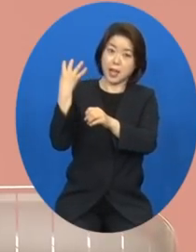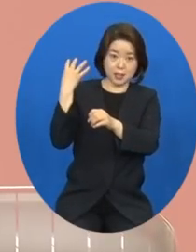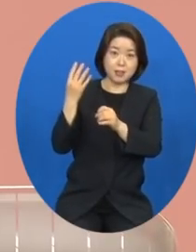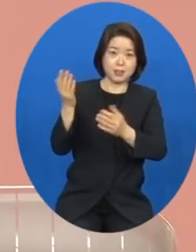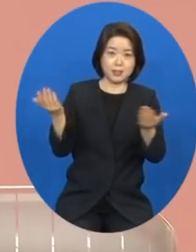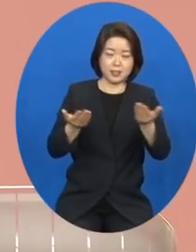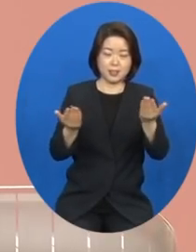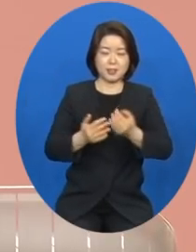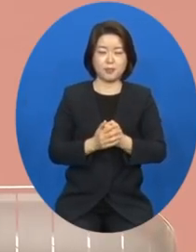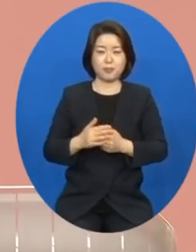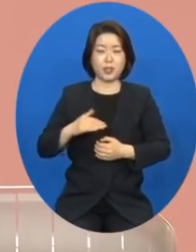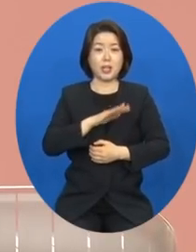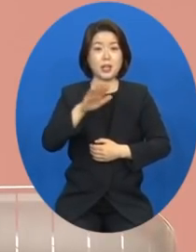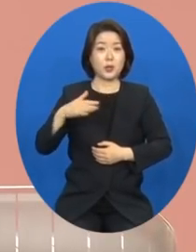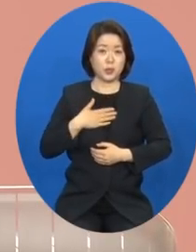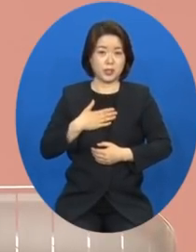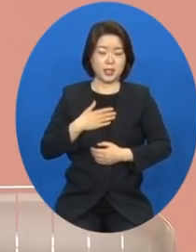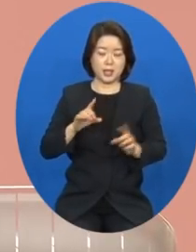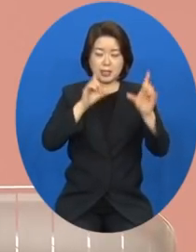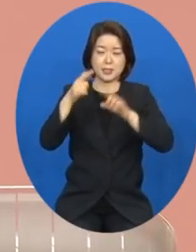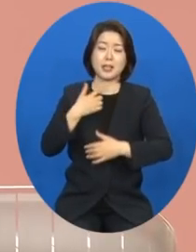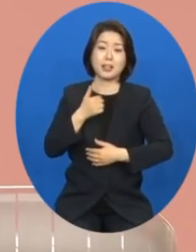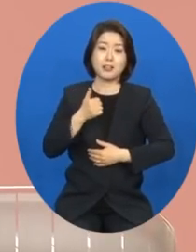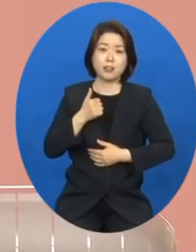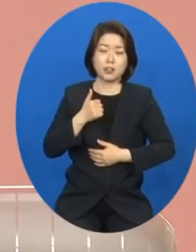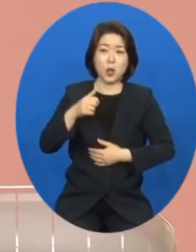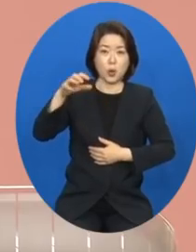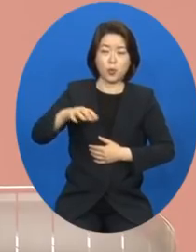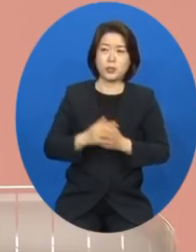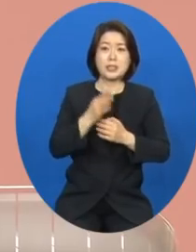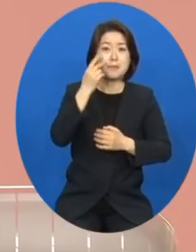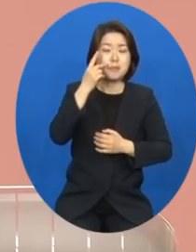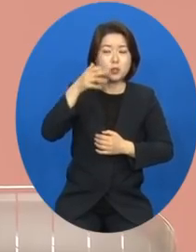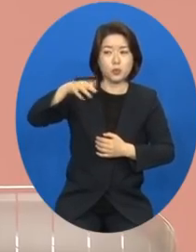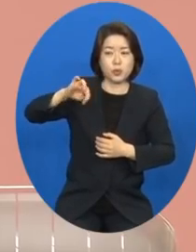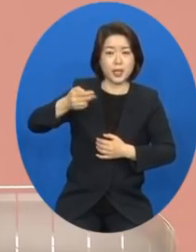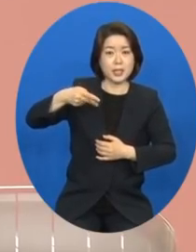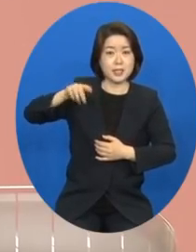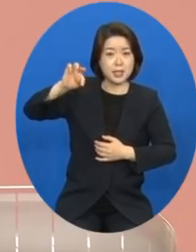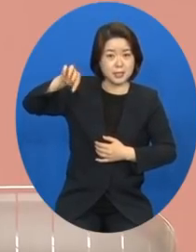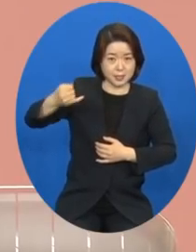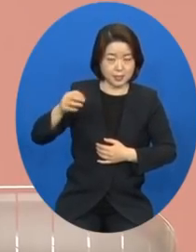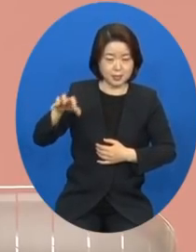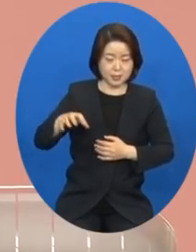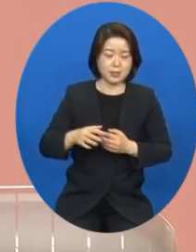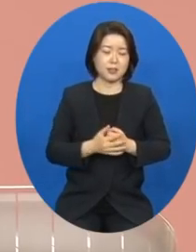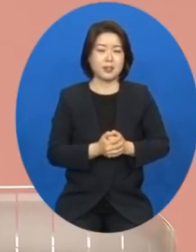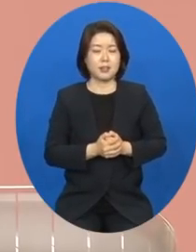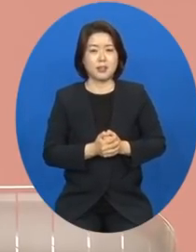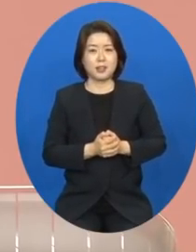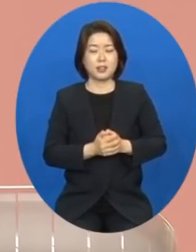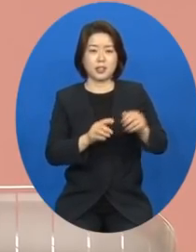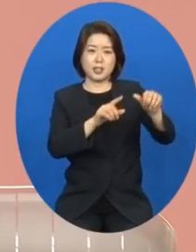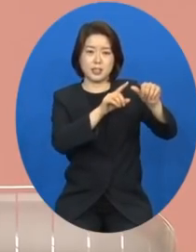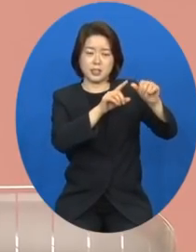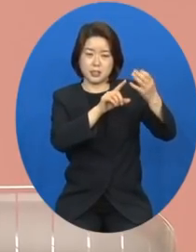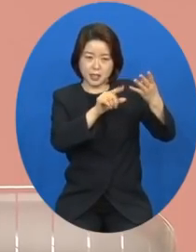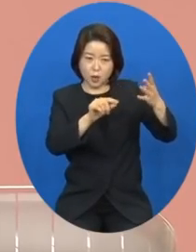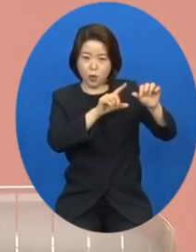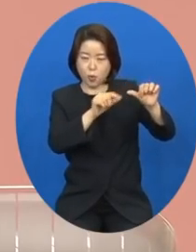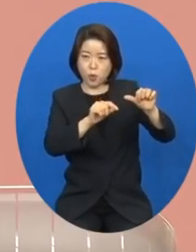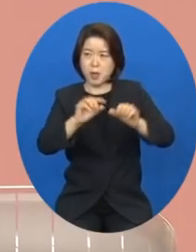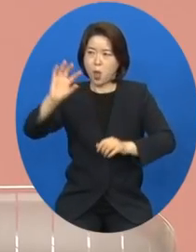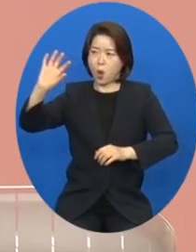저희가 살던 지역이 캔사스 라고 했는데 거기는 토네이도가 4월 딸 5월달 쪽에 톤의 이 더 가 옵니다